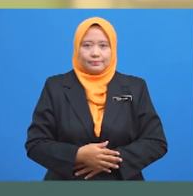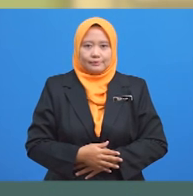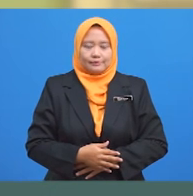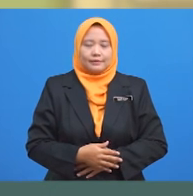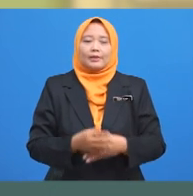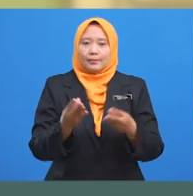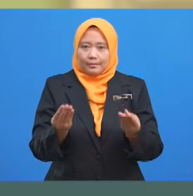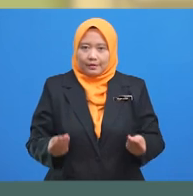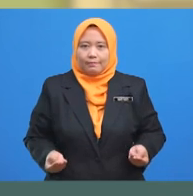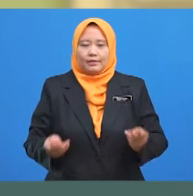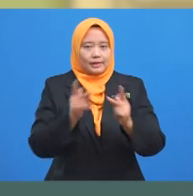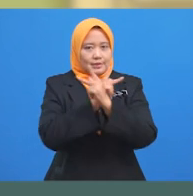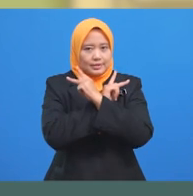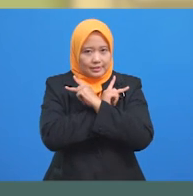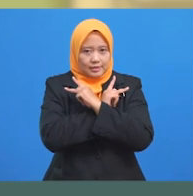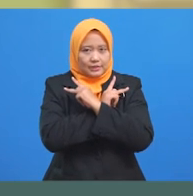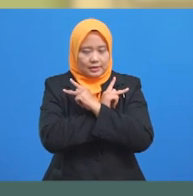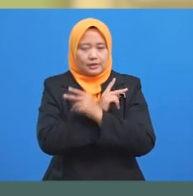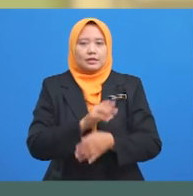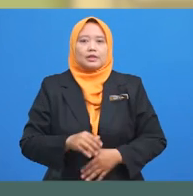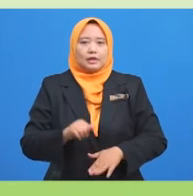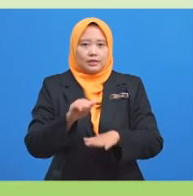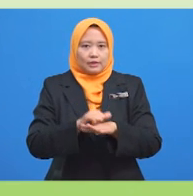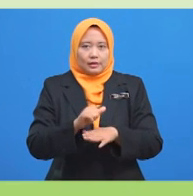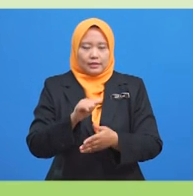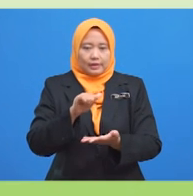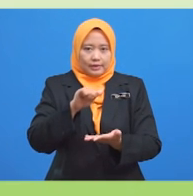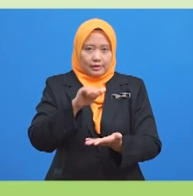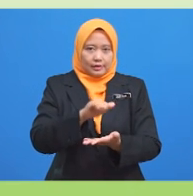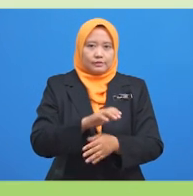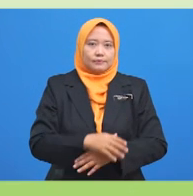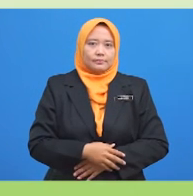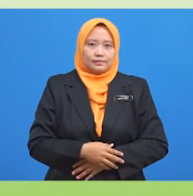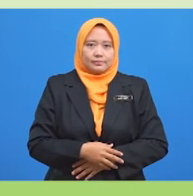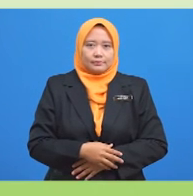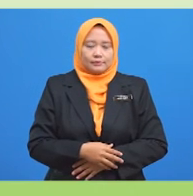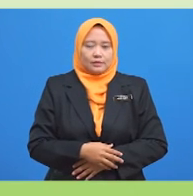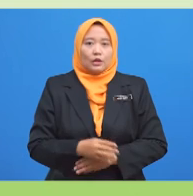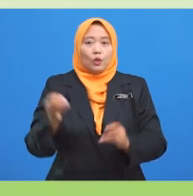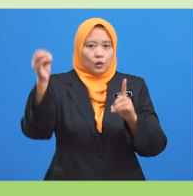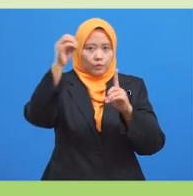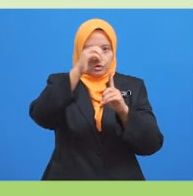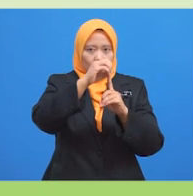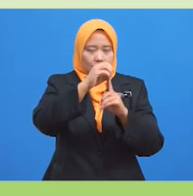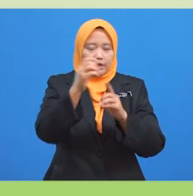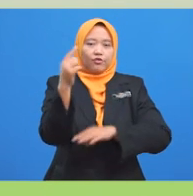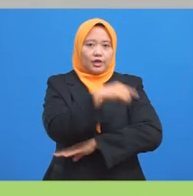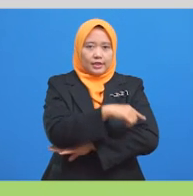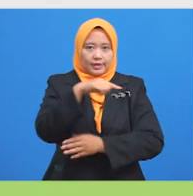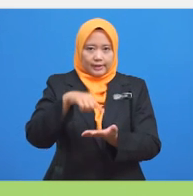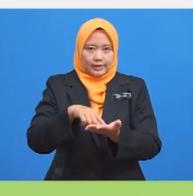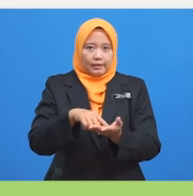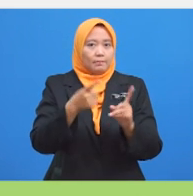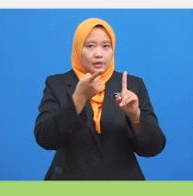Terima kasih atas kerjasama anda semua. Objektif pembelajaran kita hari ini adalah